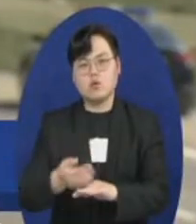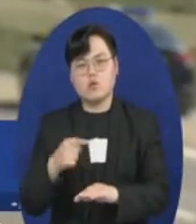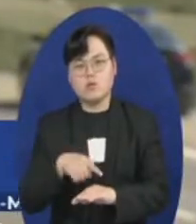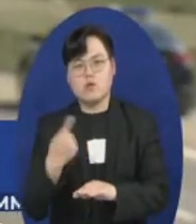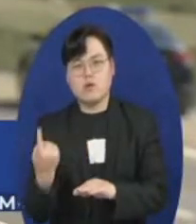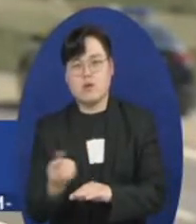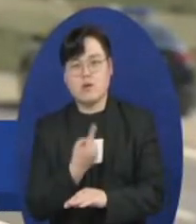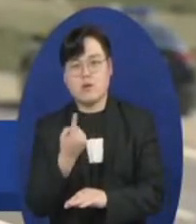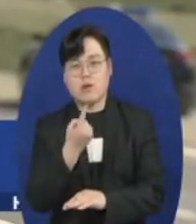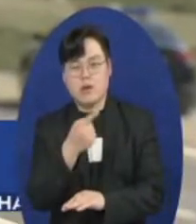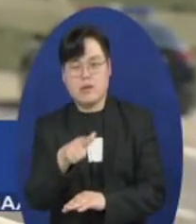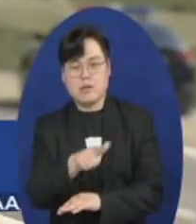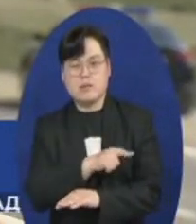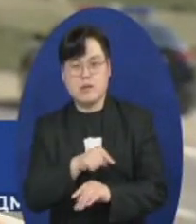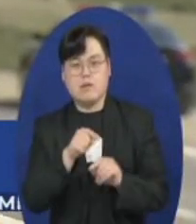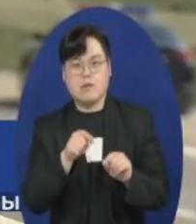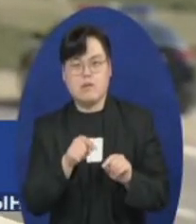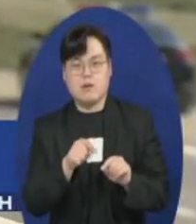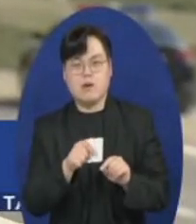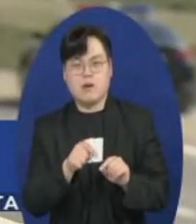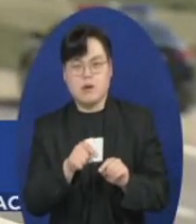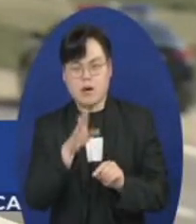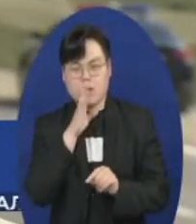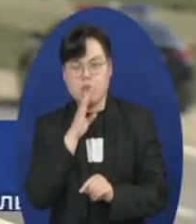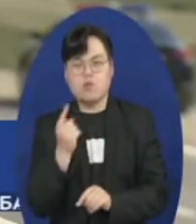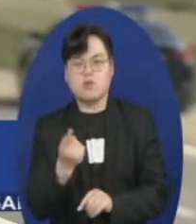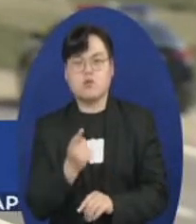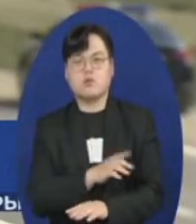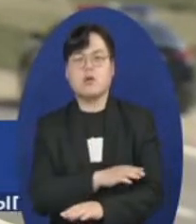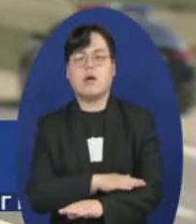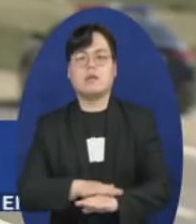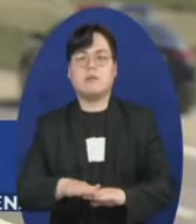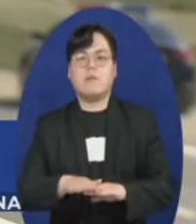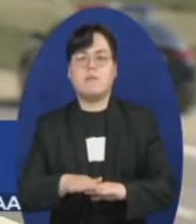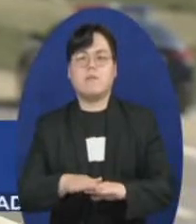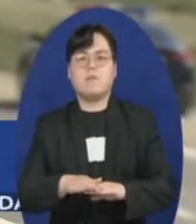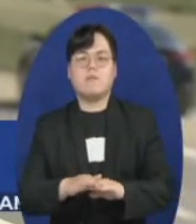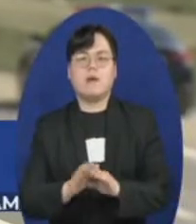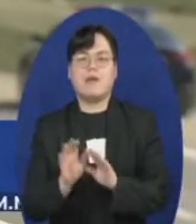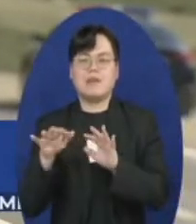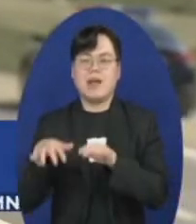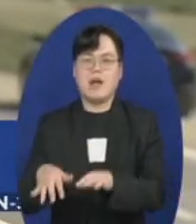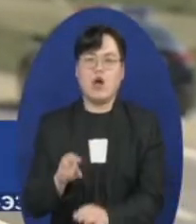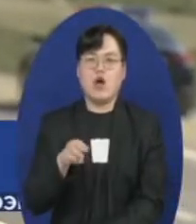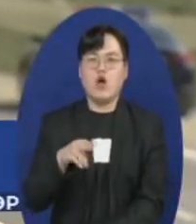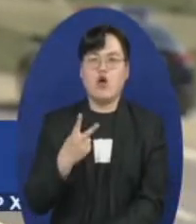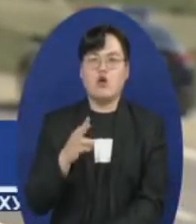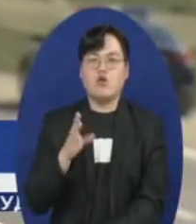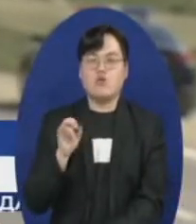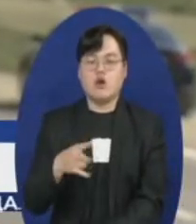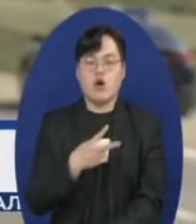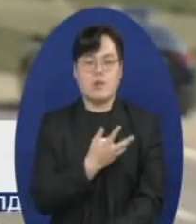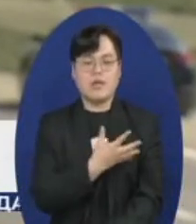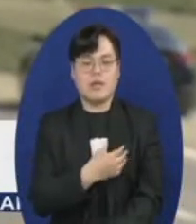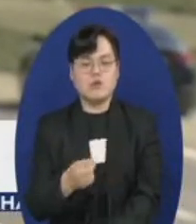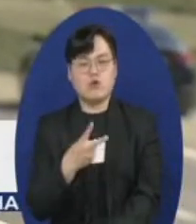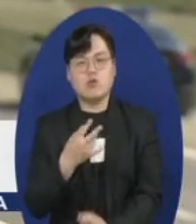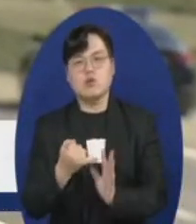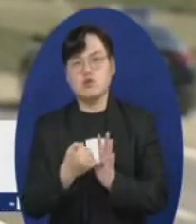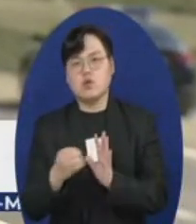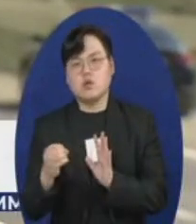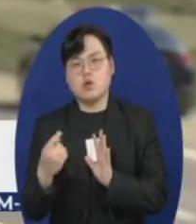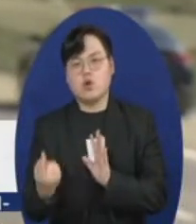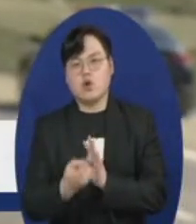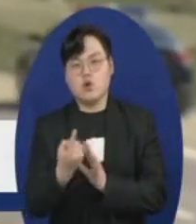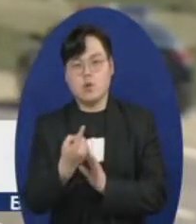өндөрлөлийн одоо өндөрлөл хэсэгт байрладаг маш их одоо өндөр далайн түвшнөөс 2500-аас 2600 м-ийн